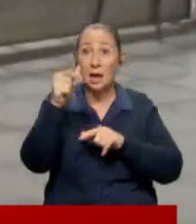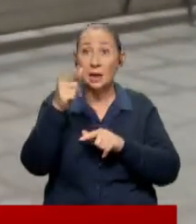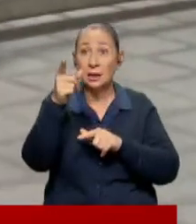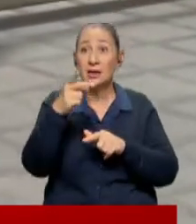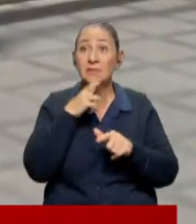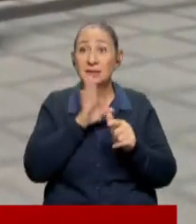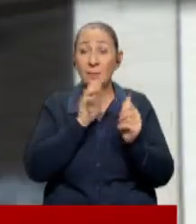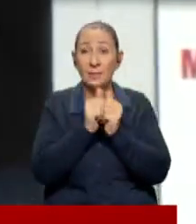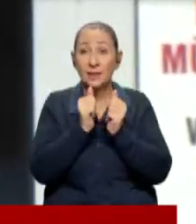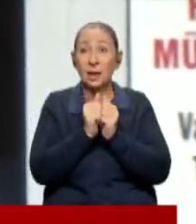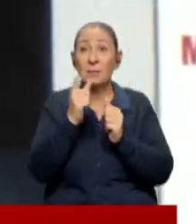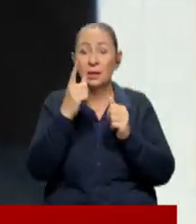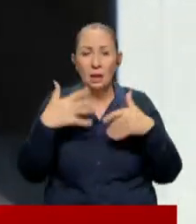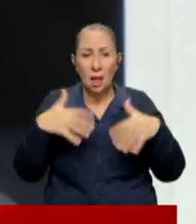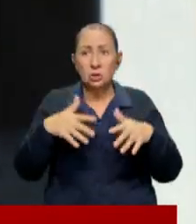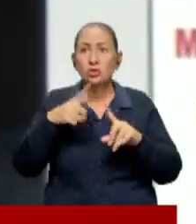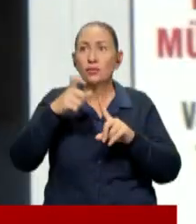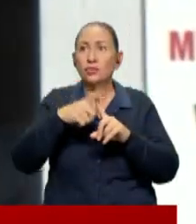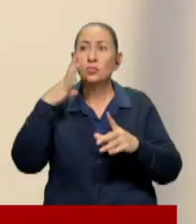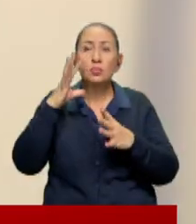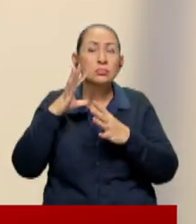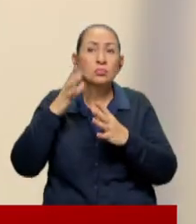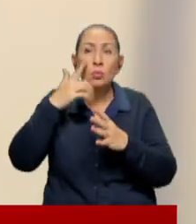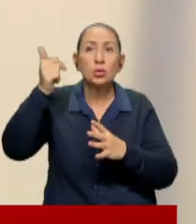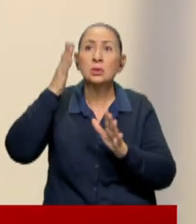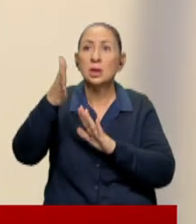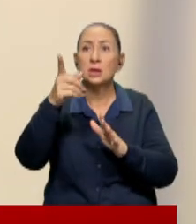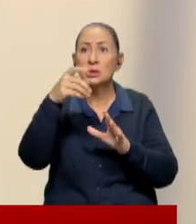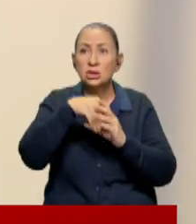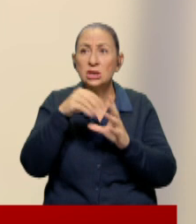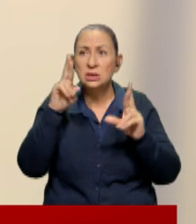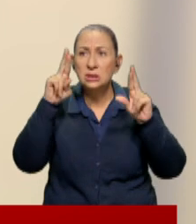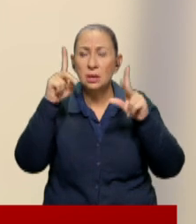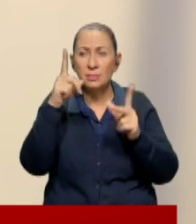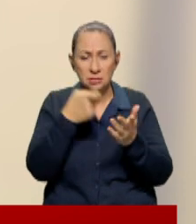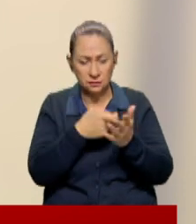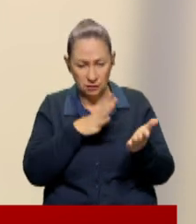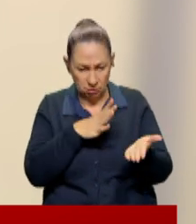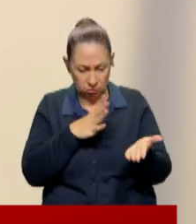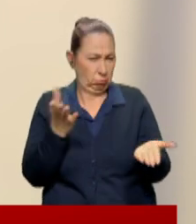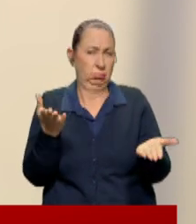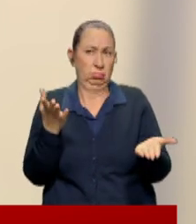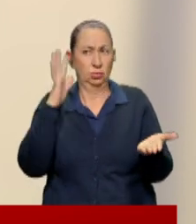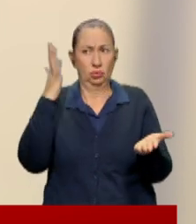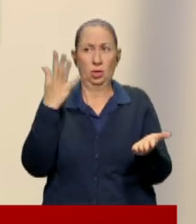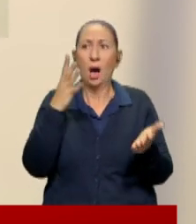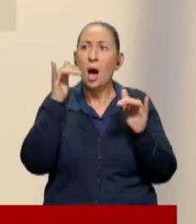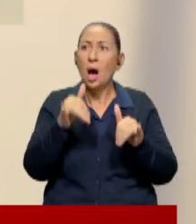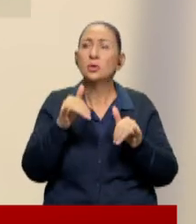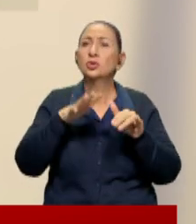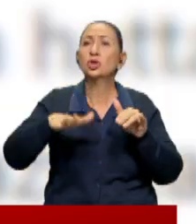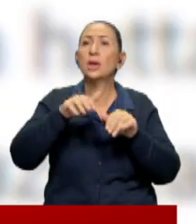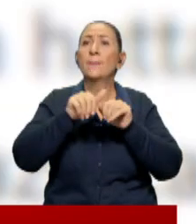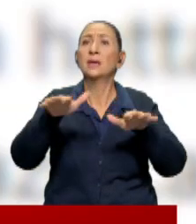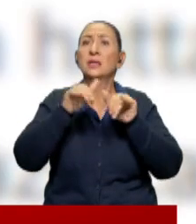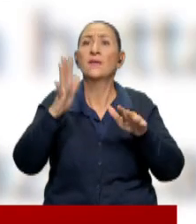Çiçeği kızıyla birlikte bir telaş nüfus müdürlüğüne götüren hanesine kayıtlı hiç tanımadığı bir isim. Son zamanlarda aynı iddia sosyal